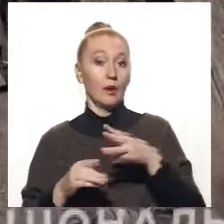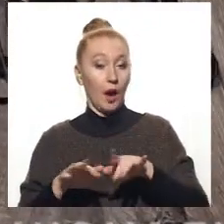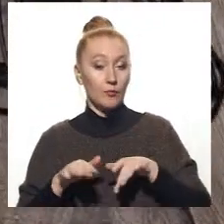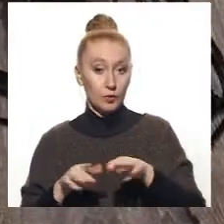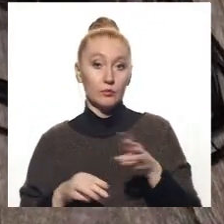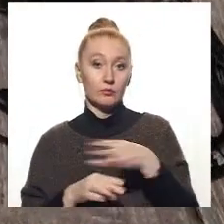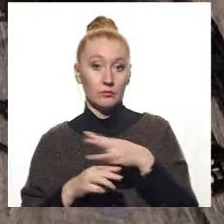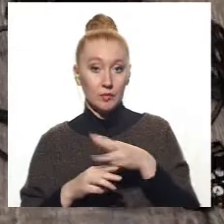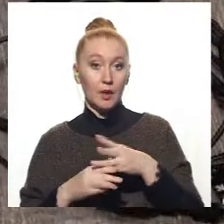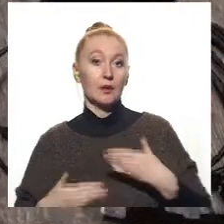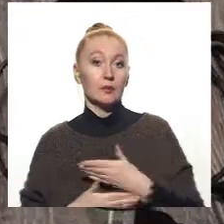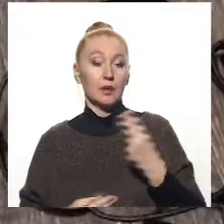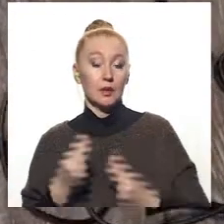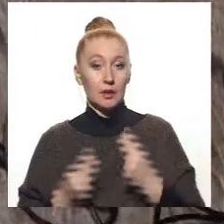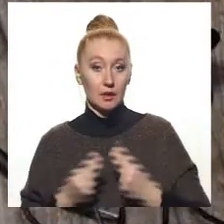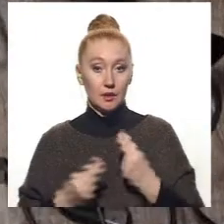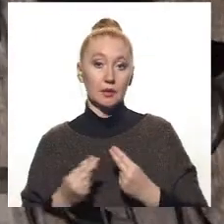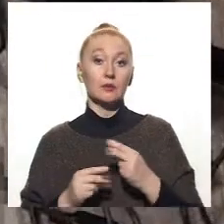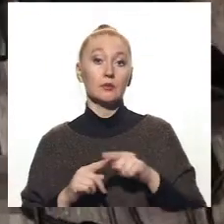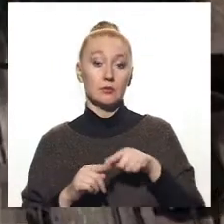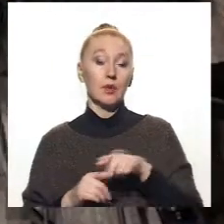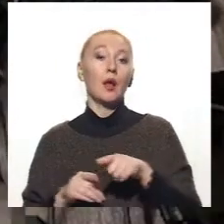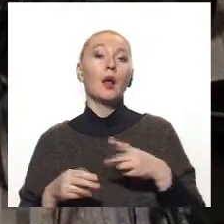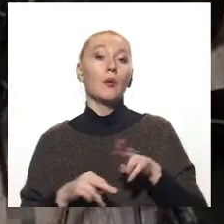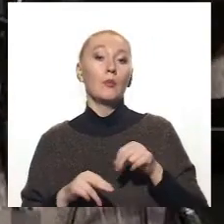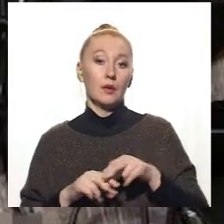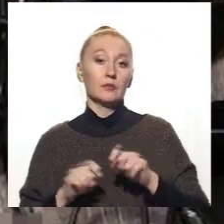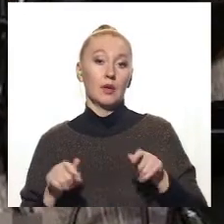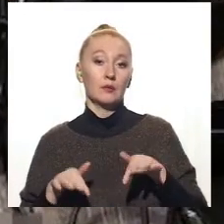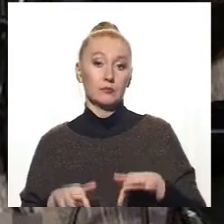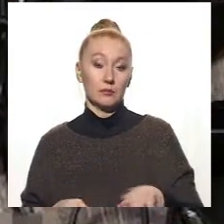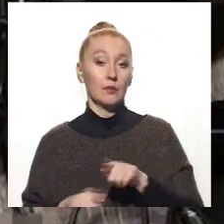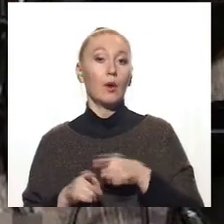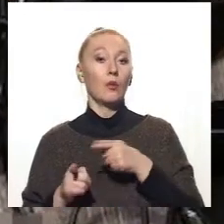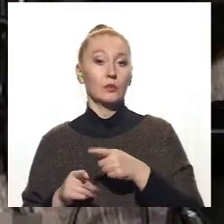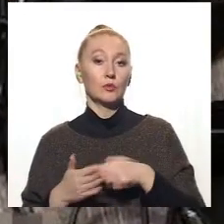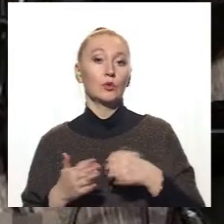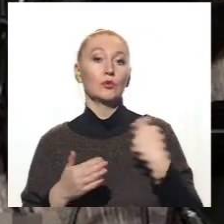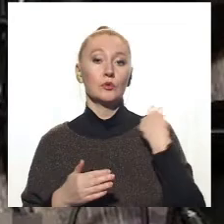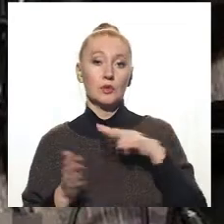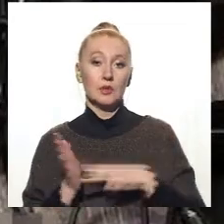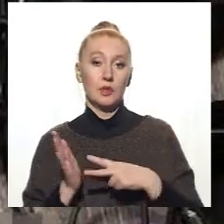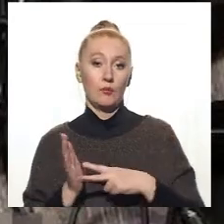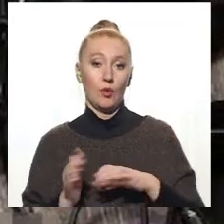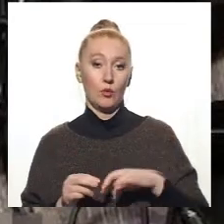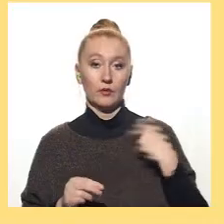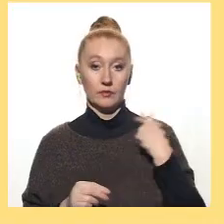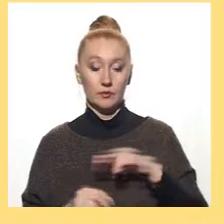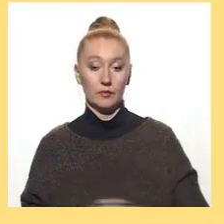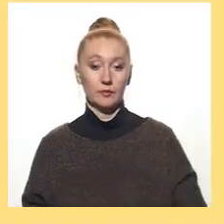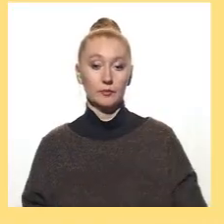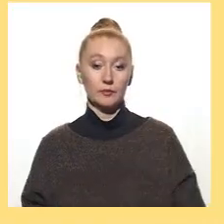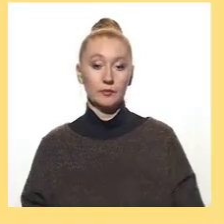та секс-іграшки. У поліції відкрили кримінальне провадження. Жінці загрожує до 7 років ув'язнення.